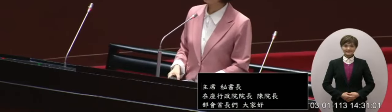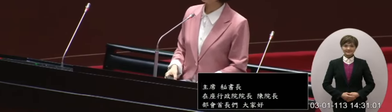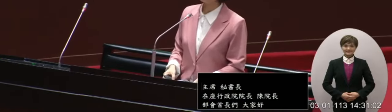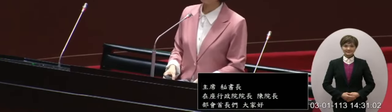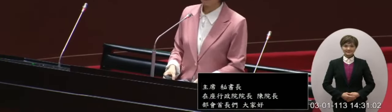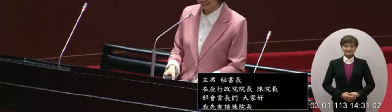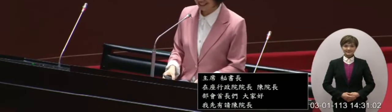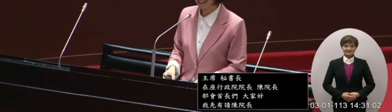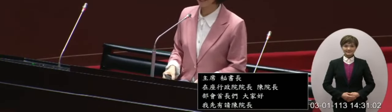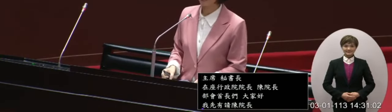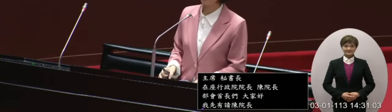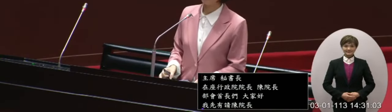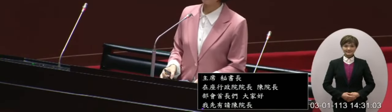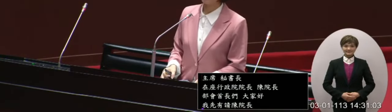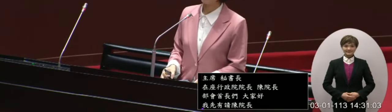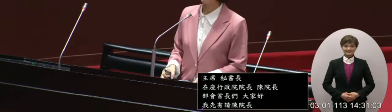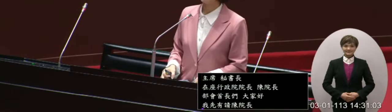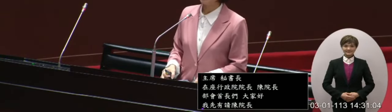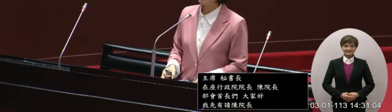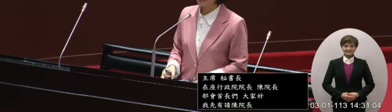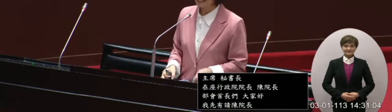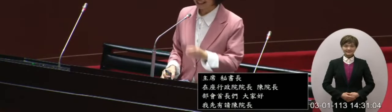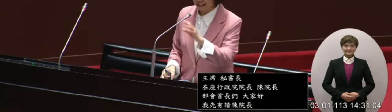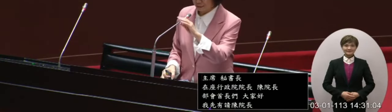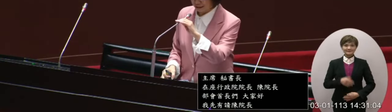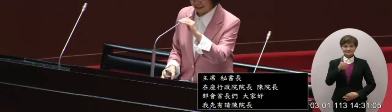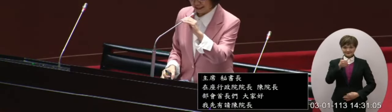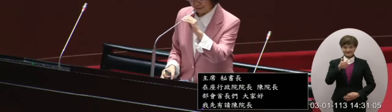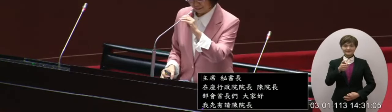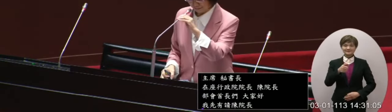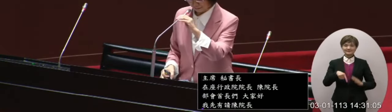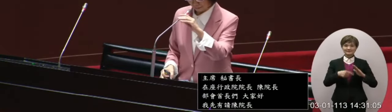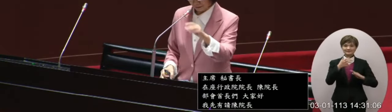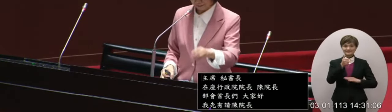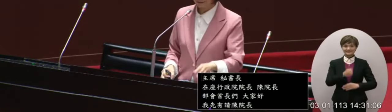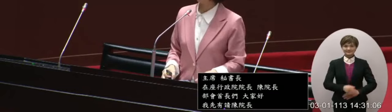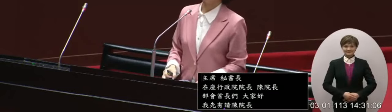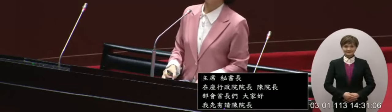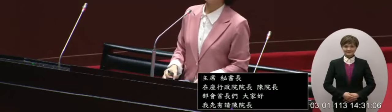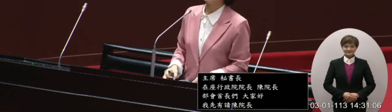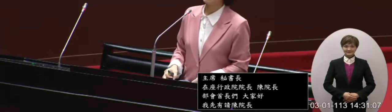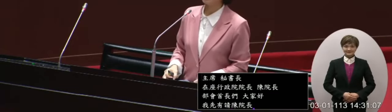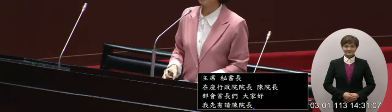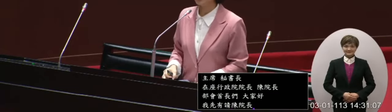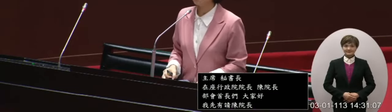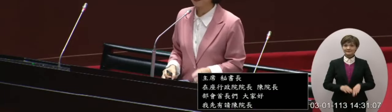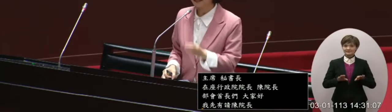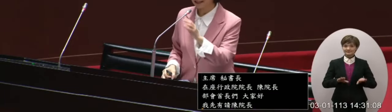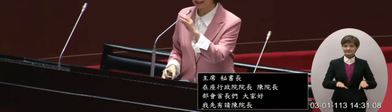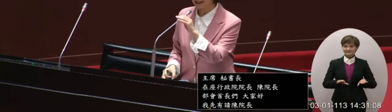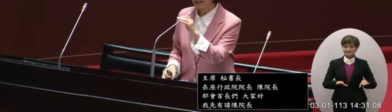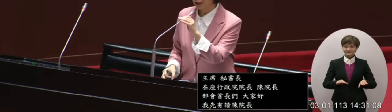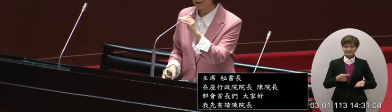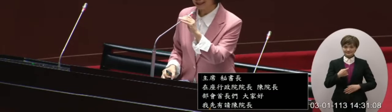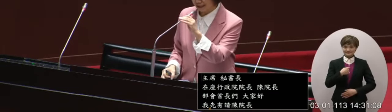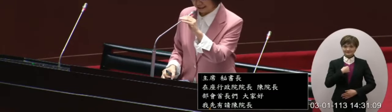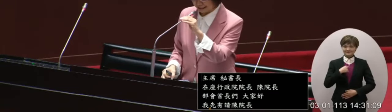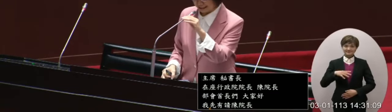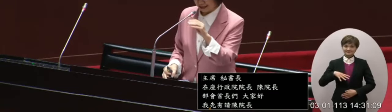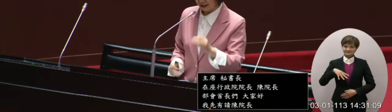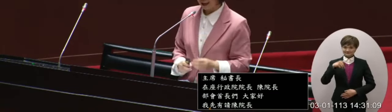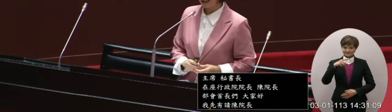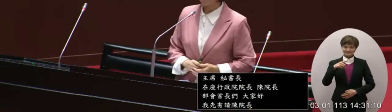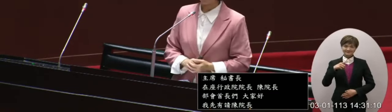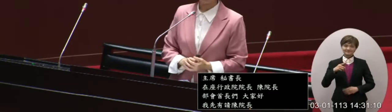啊，欧伟欧安，恭喜你当选立委。 是，谢谢陈院长。啊，今天是本席首次